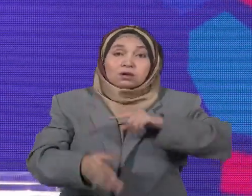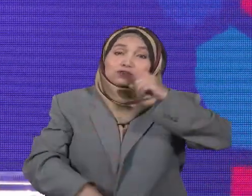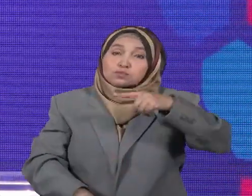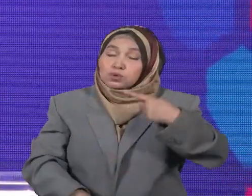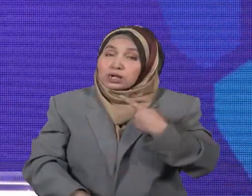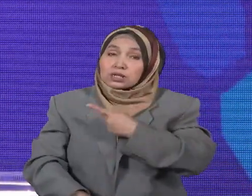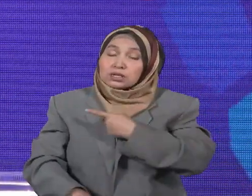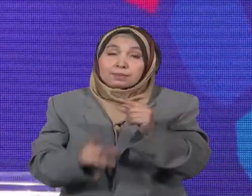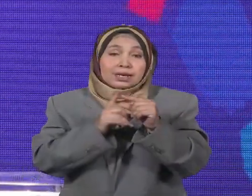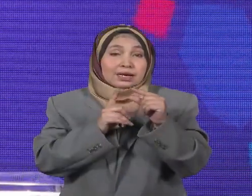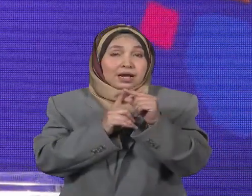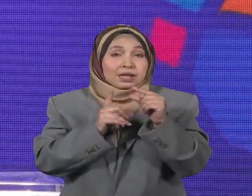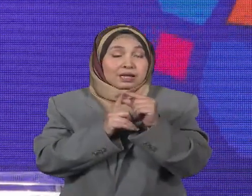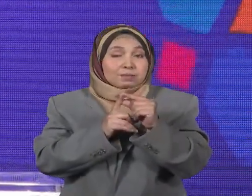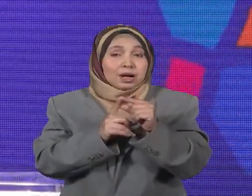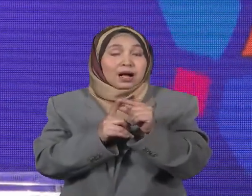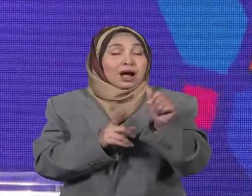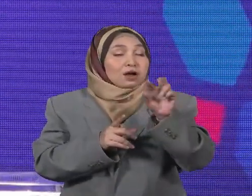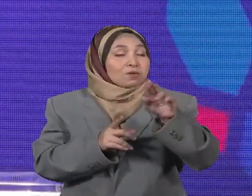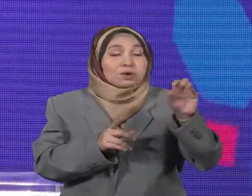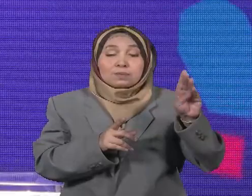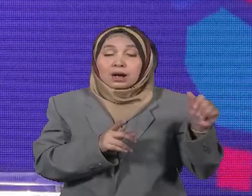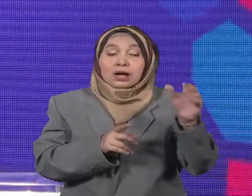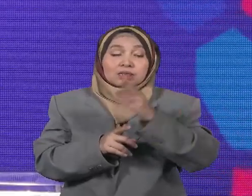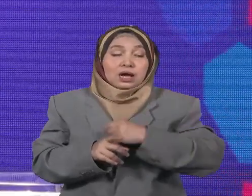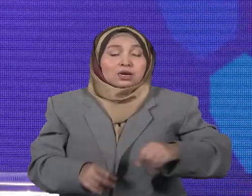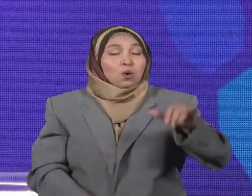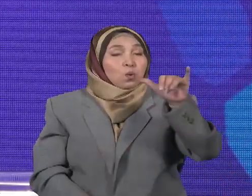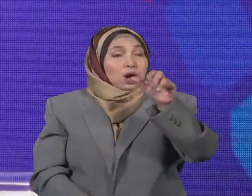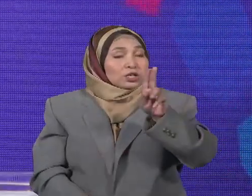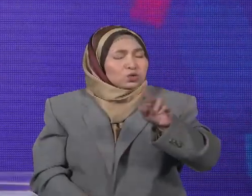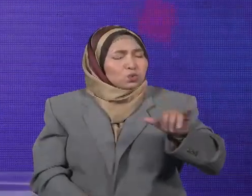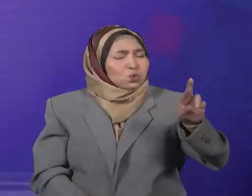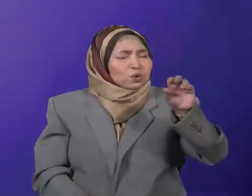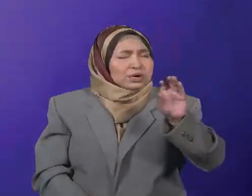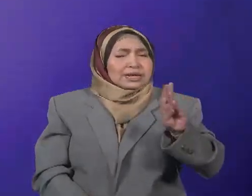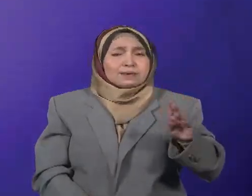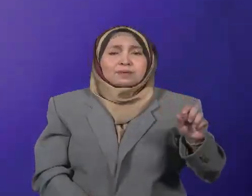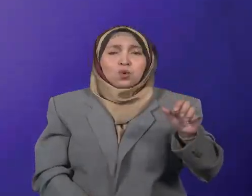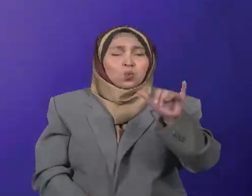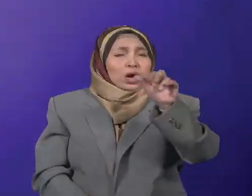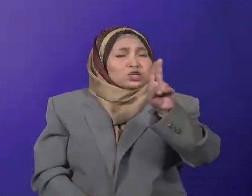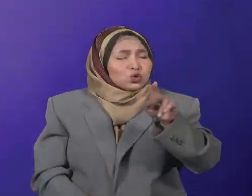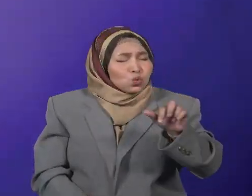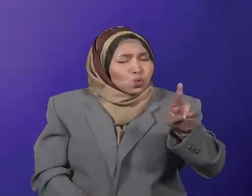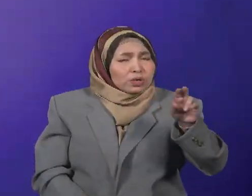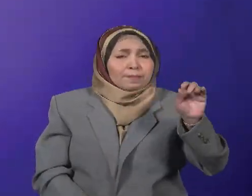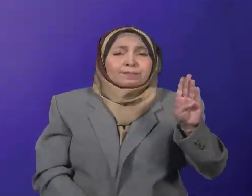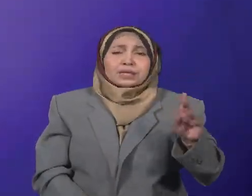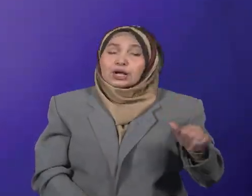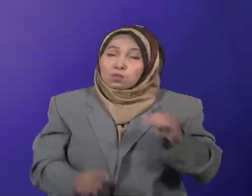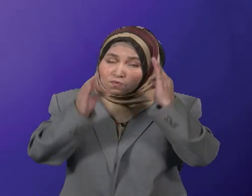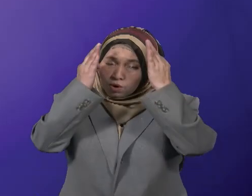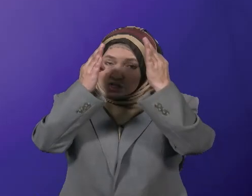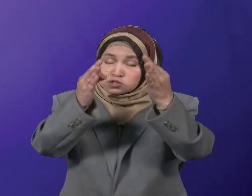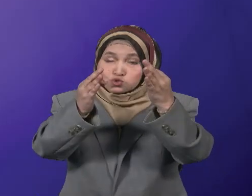pada kalimah ar-riba dengan wayurbi, kan? Ar-riba dengan wayurbi, iaitulah fokus kita huruf